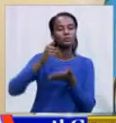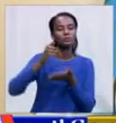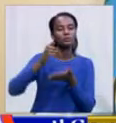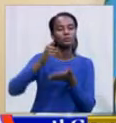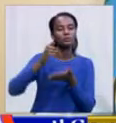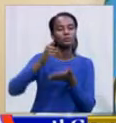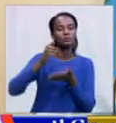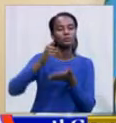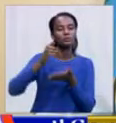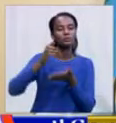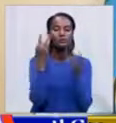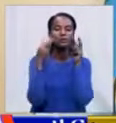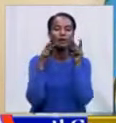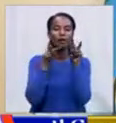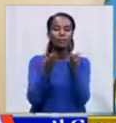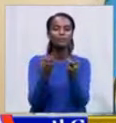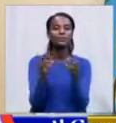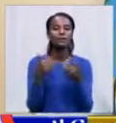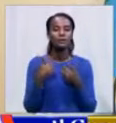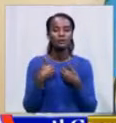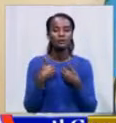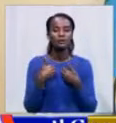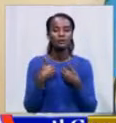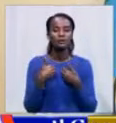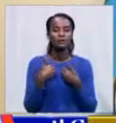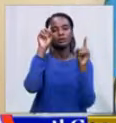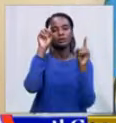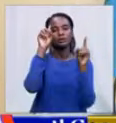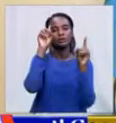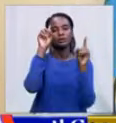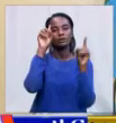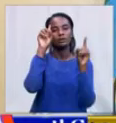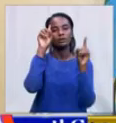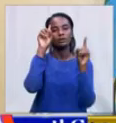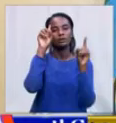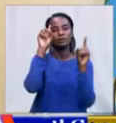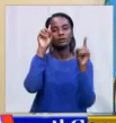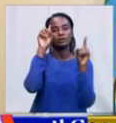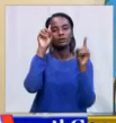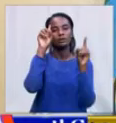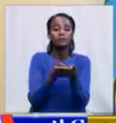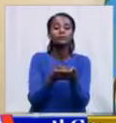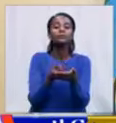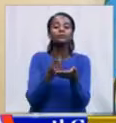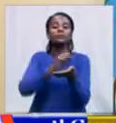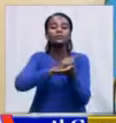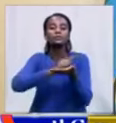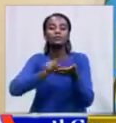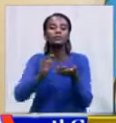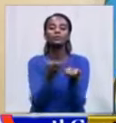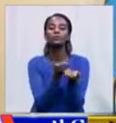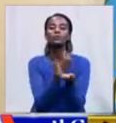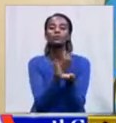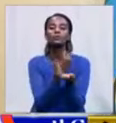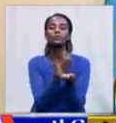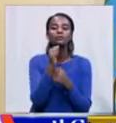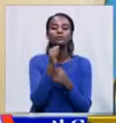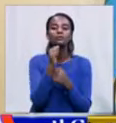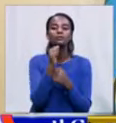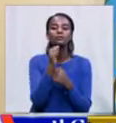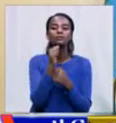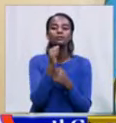የሚል አመለካከት ያላችሁ ሰዎች ተሳስታችኋል። ይሄ የቅዱሳን የቅዱስነት ጉዳይ አይደለም